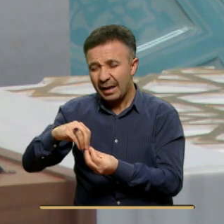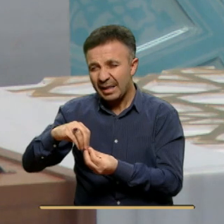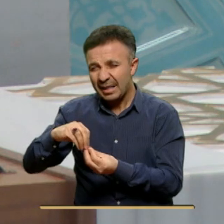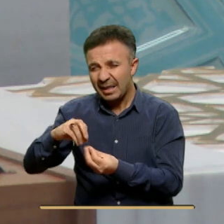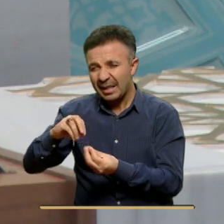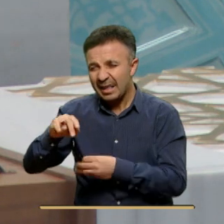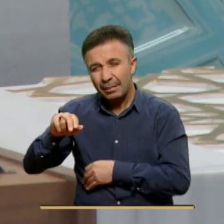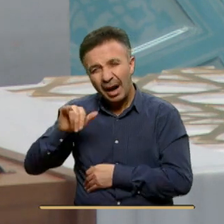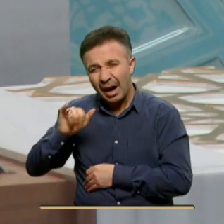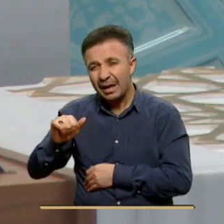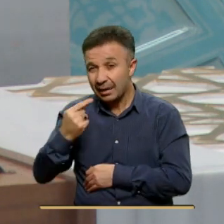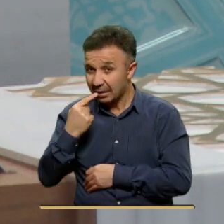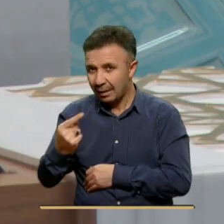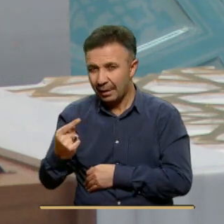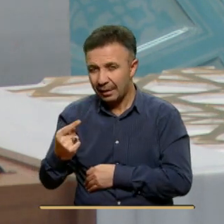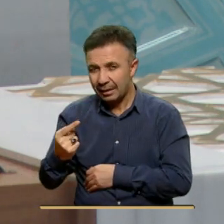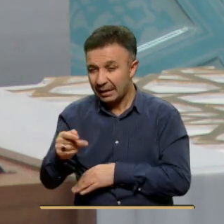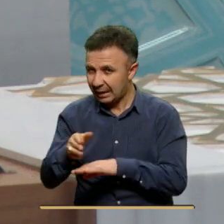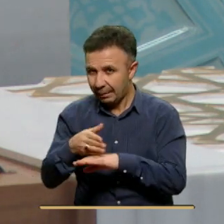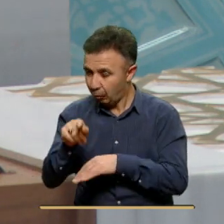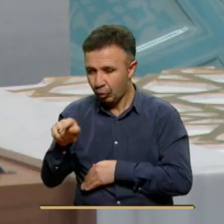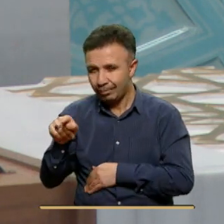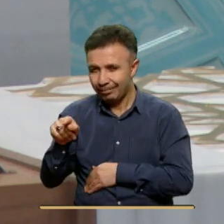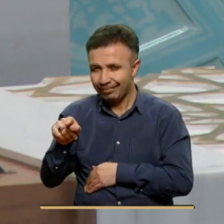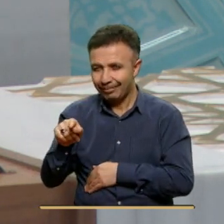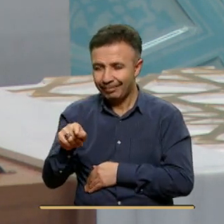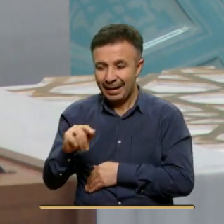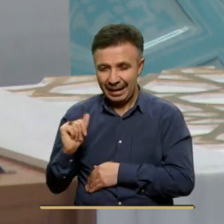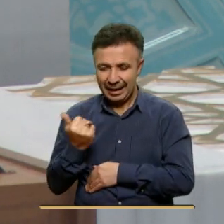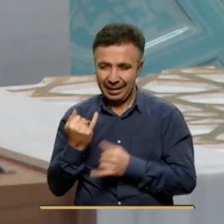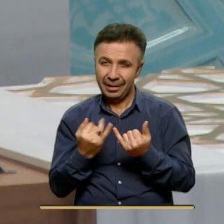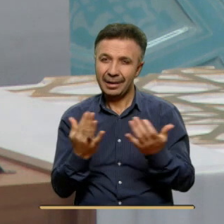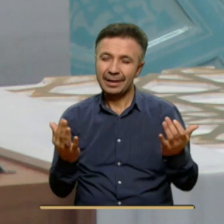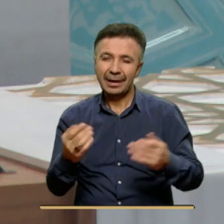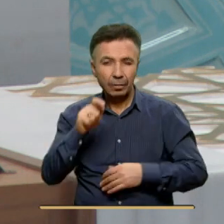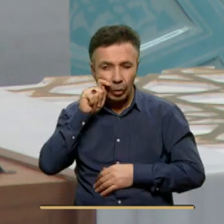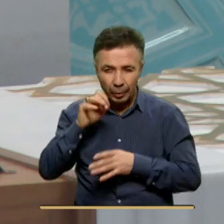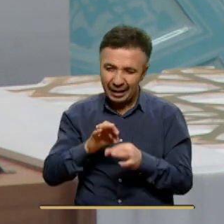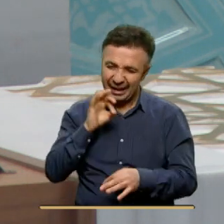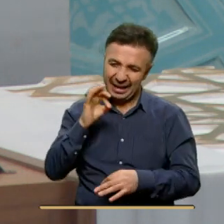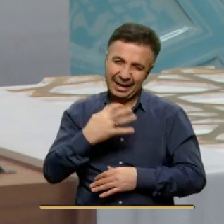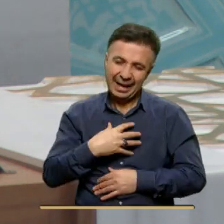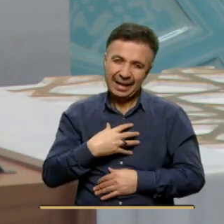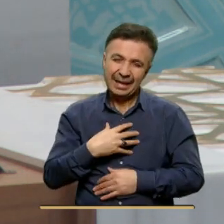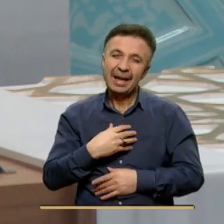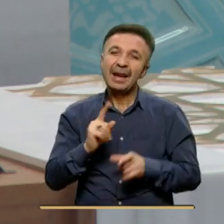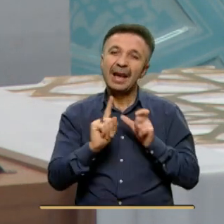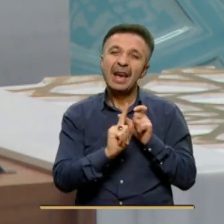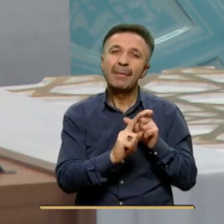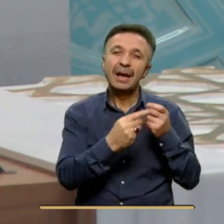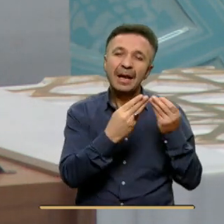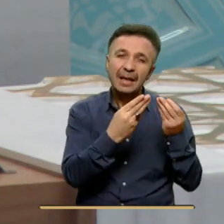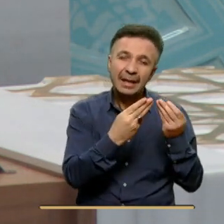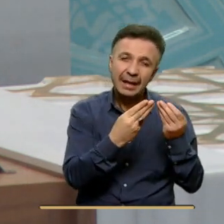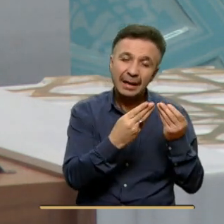buyuruyor. Değerli kardeşlerim, mümin kendisine emanet edilen